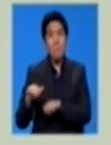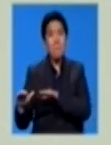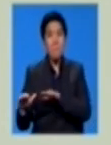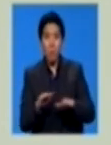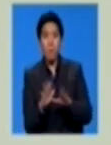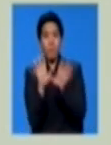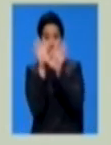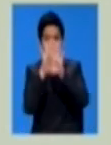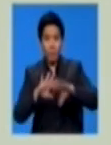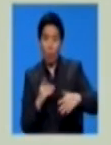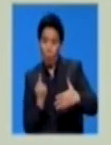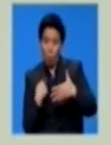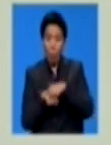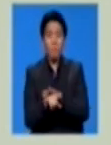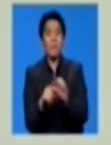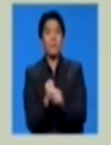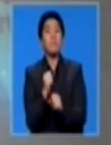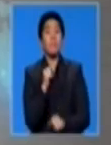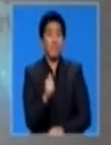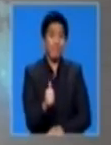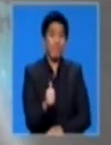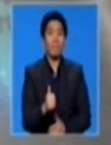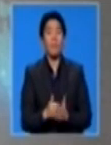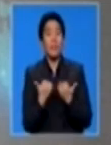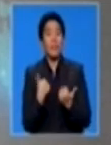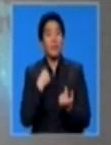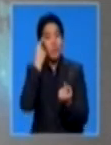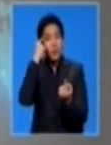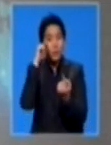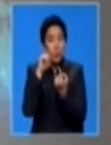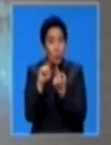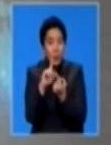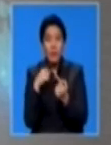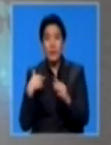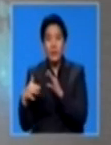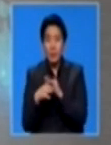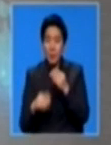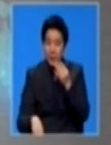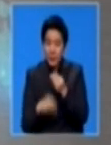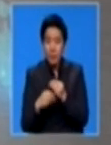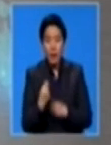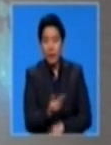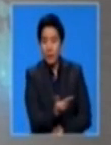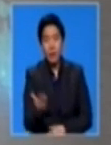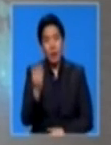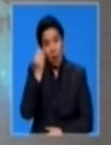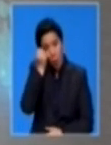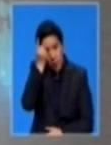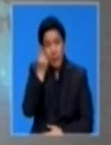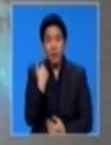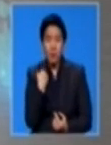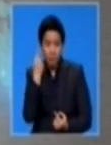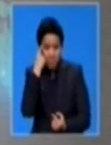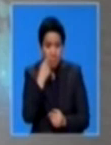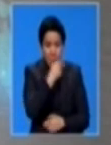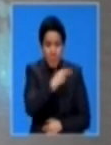ชาคมอาเซียนอย่างมีคุณภาพโดยมุ่งเน้นในเรื่องของการเสริมสร้างความเข้าใจใฝ่รู้ภาษามุ่งพัฒนาสัม